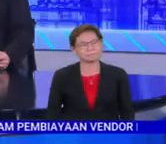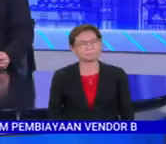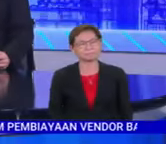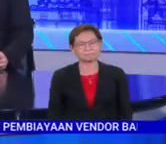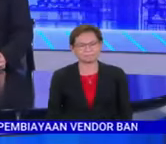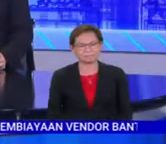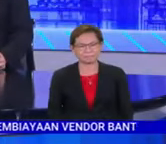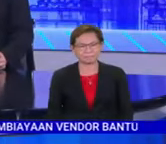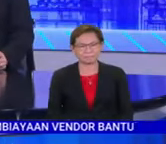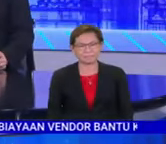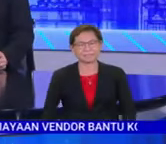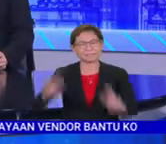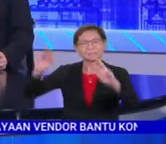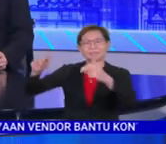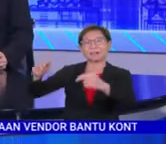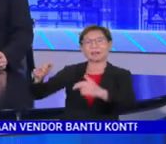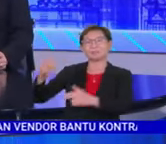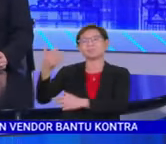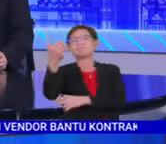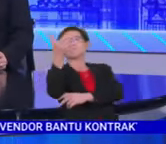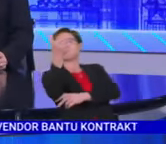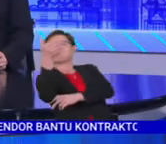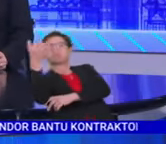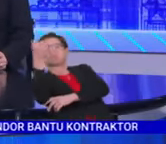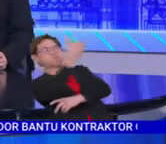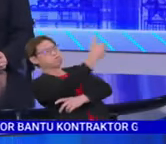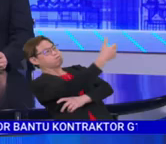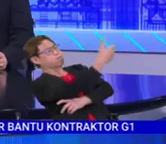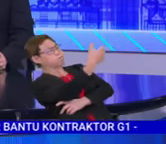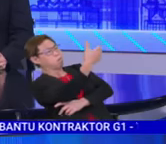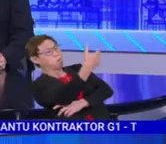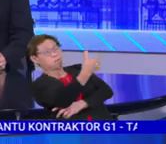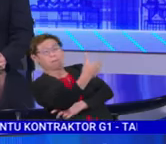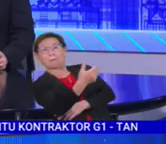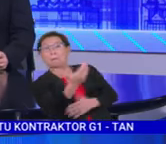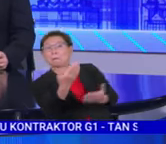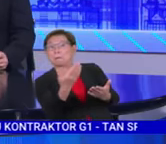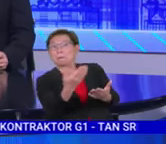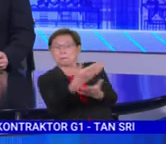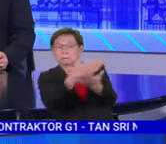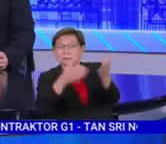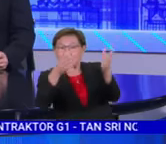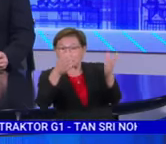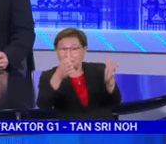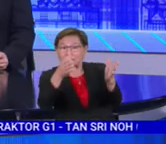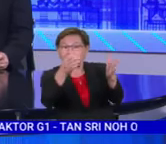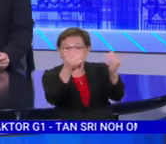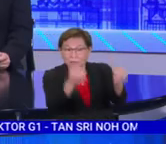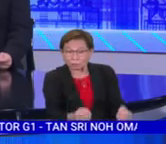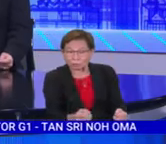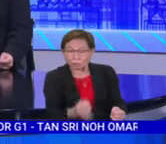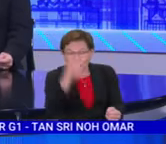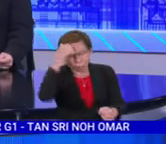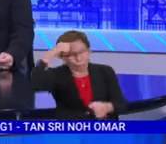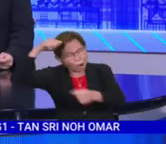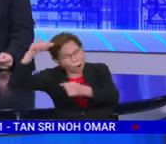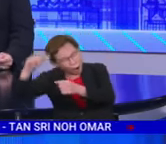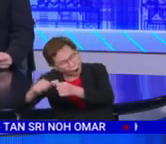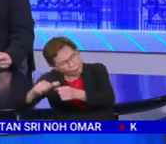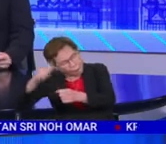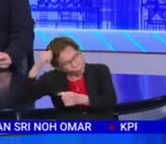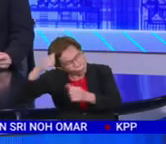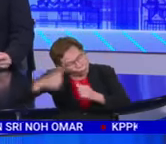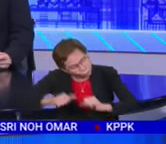Ya, suara foto bagi sesetengah individu adalah antara aktiviti wajib untuk mengabadikan kenangan.